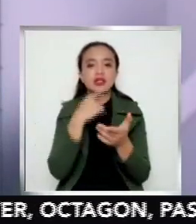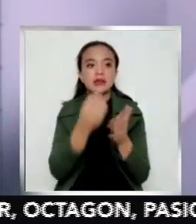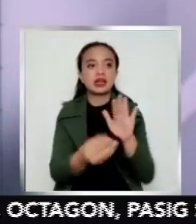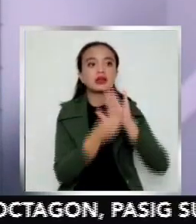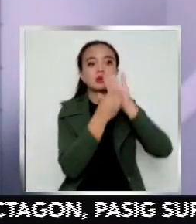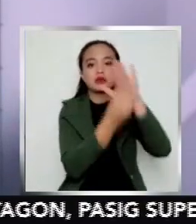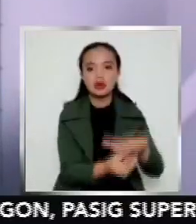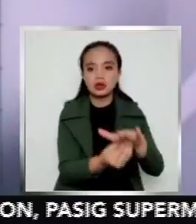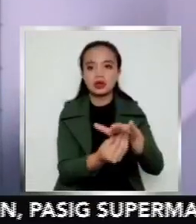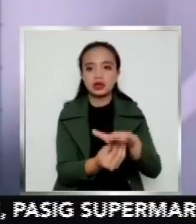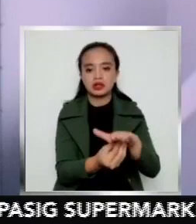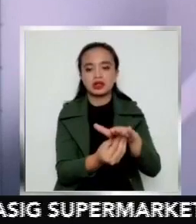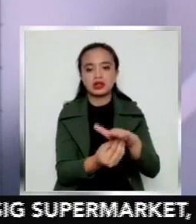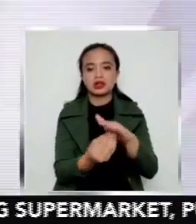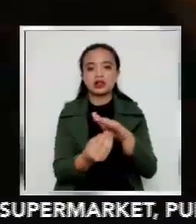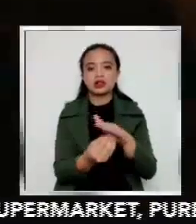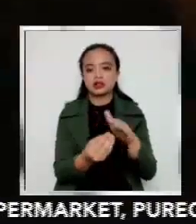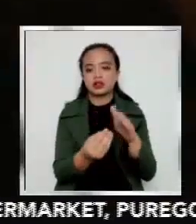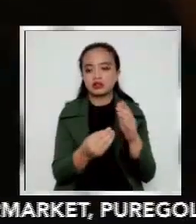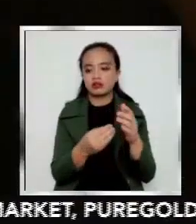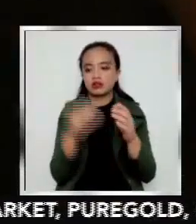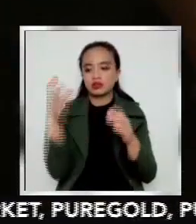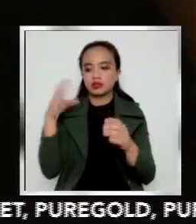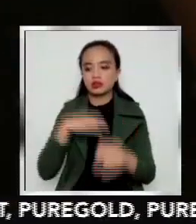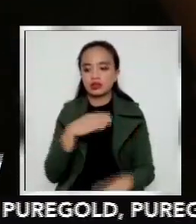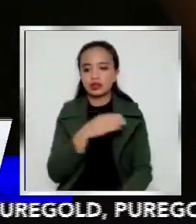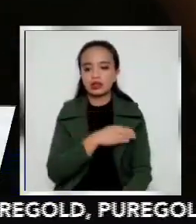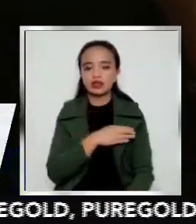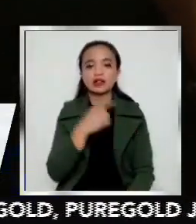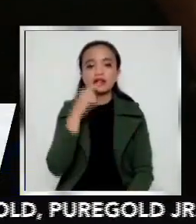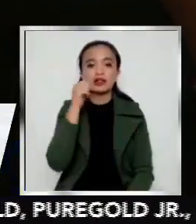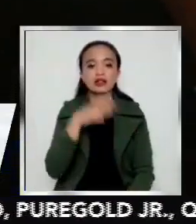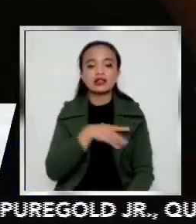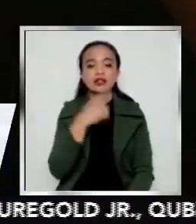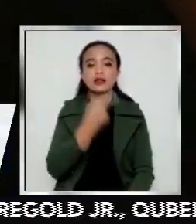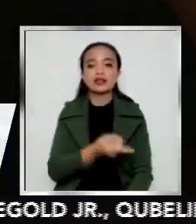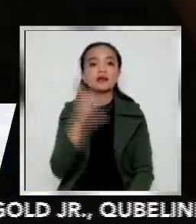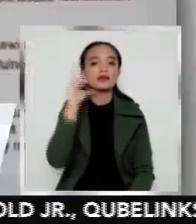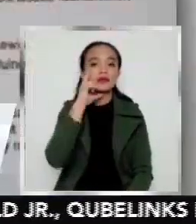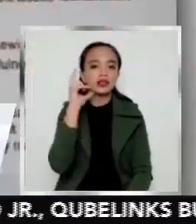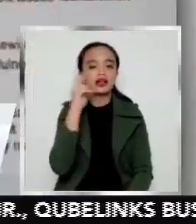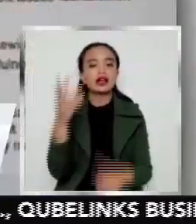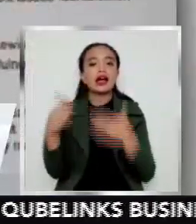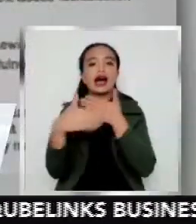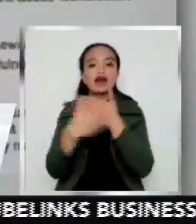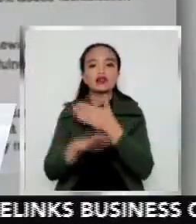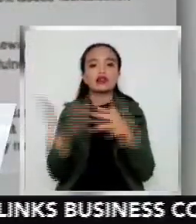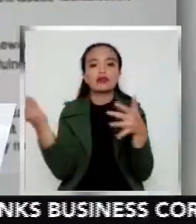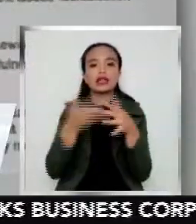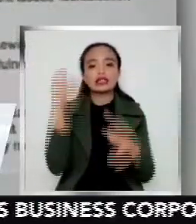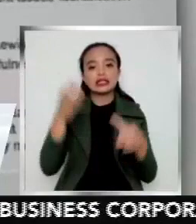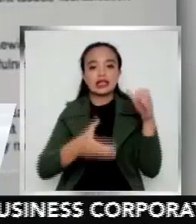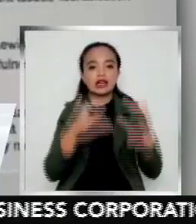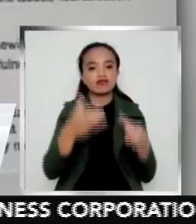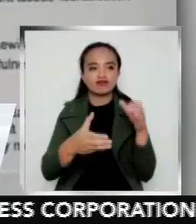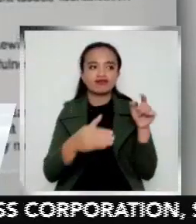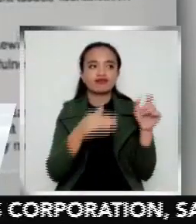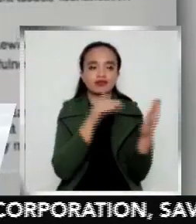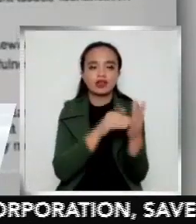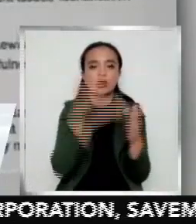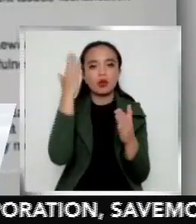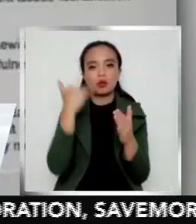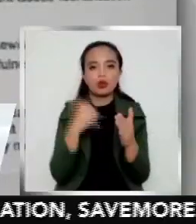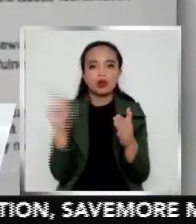inaapi siya ng kongresista. Sinabi po yan ni Duterte matapos siyang sampahan ng reklamong grave threat ni Castro dahil sa mga